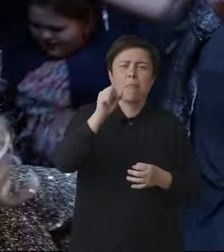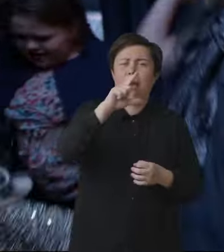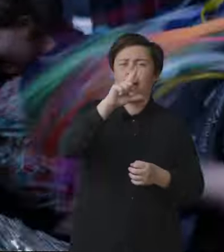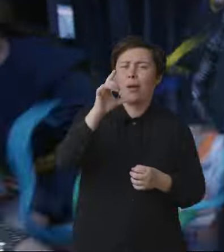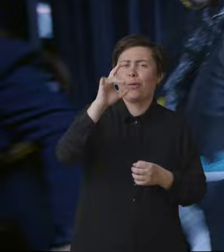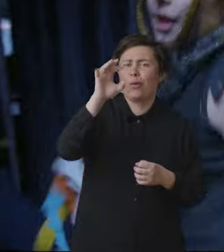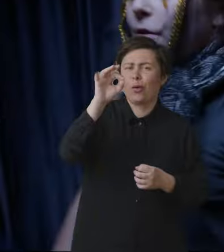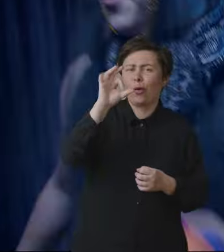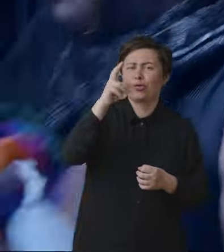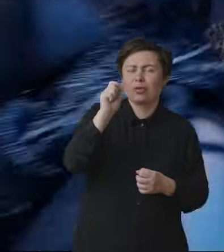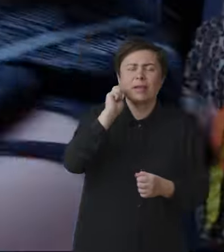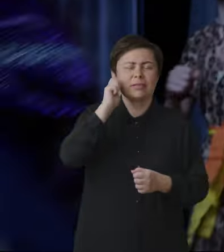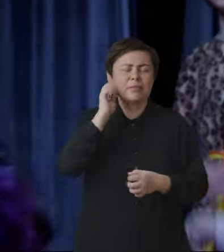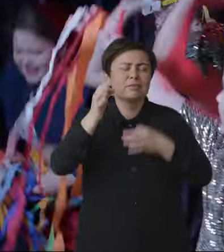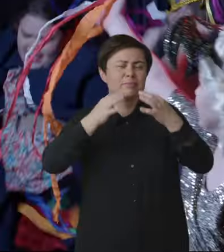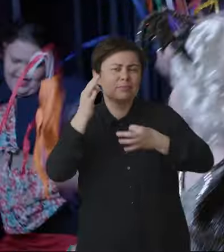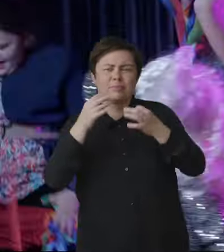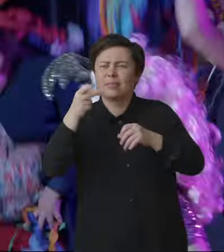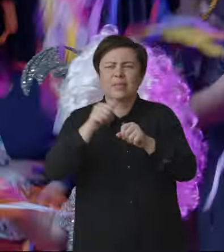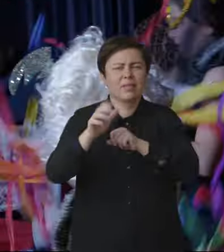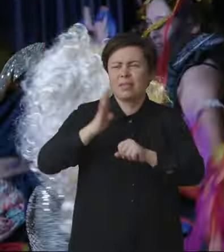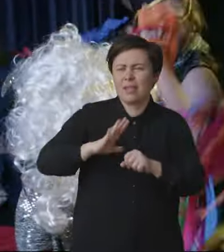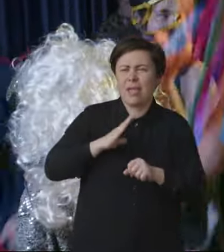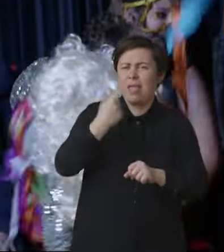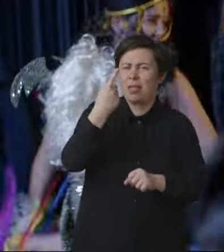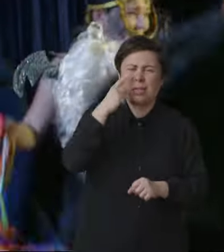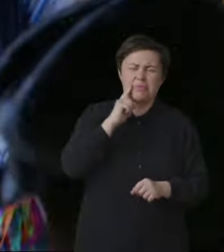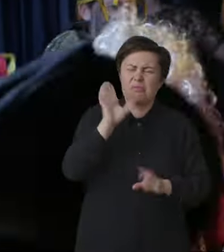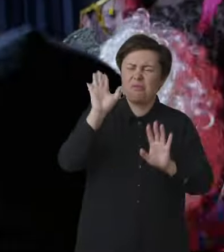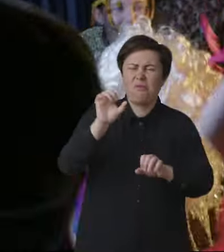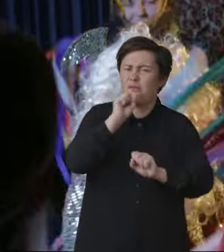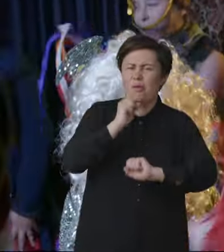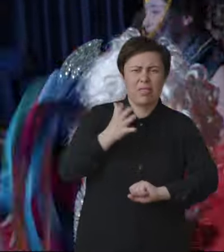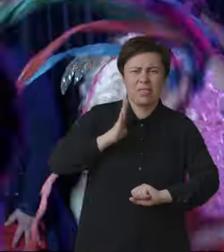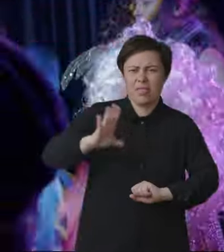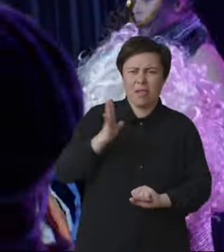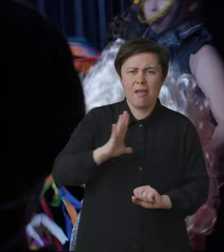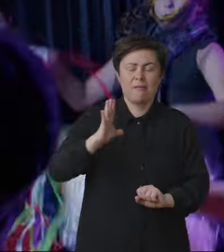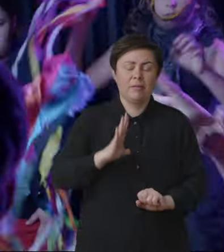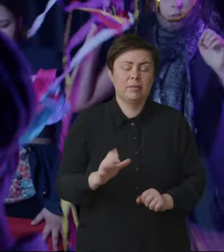Oh!